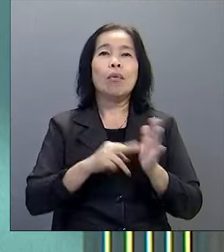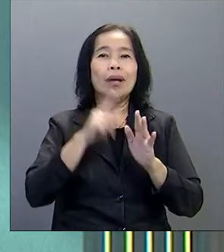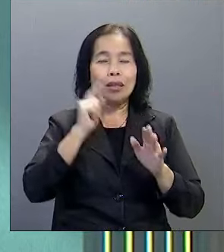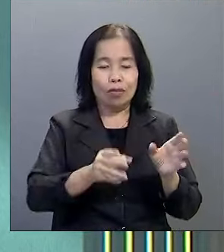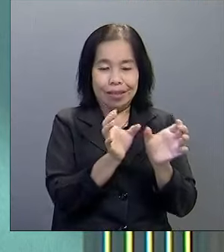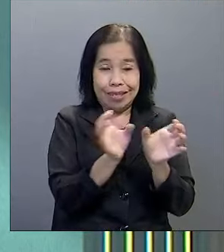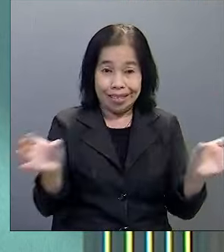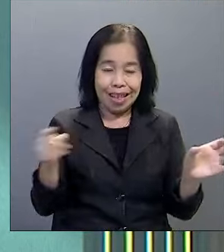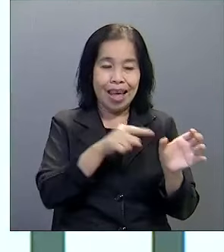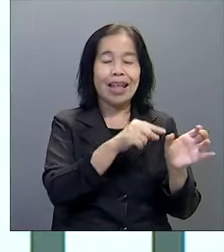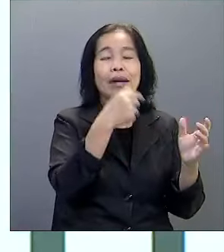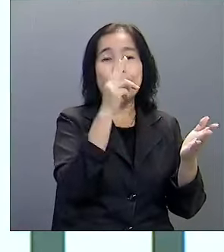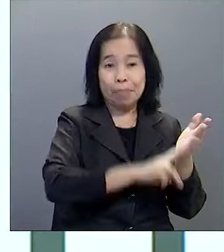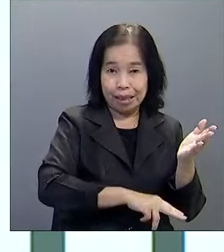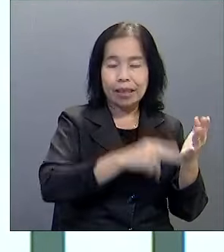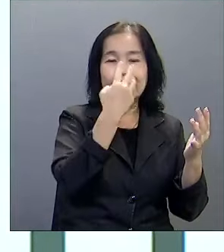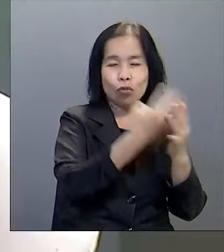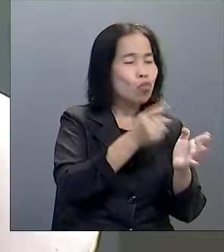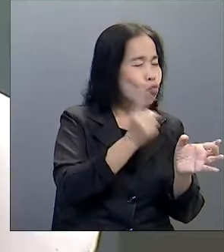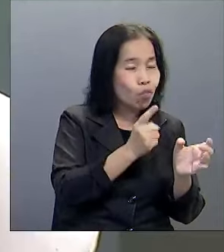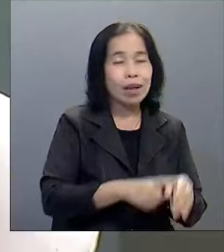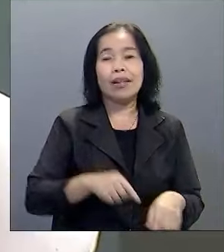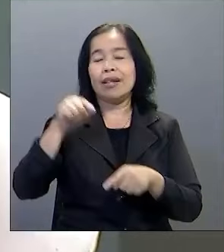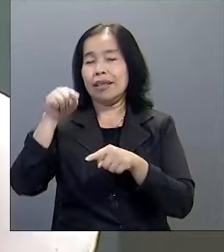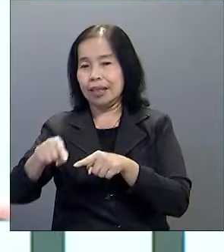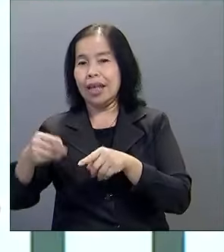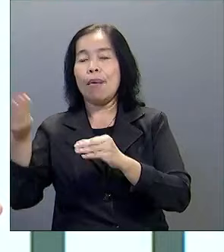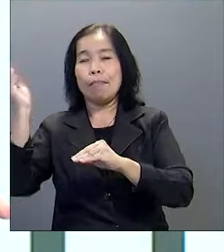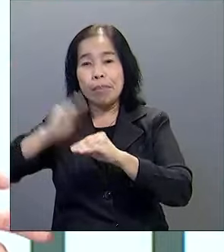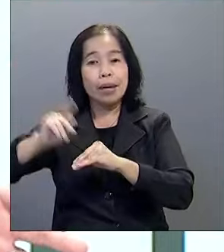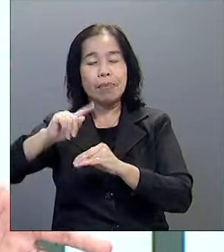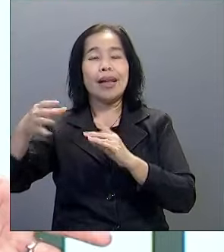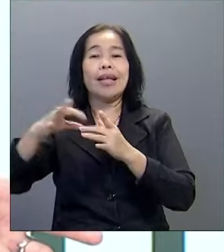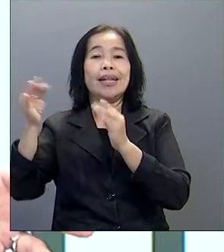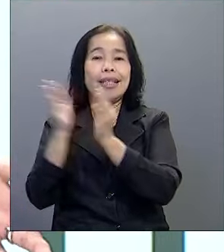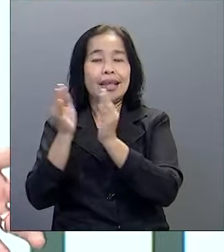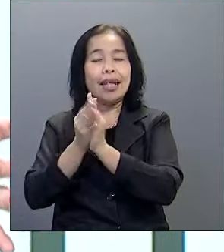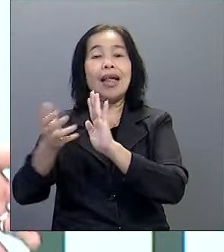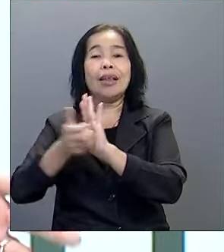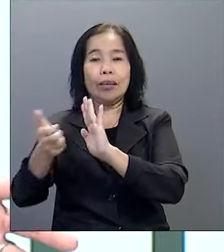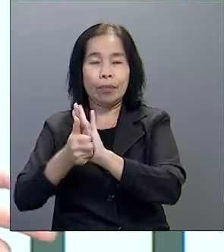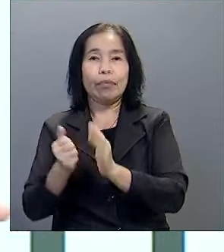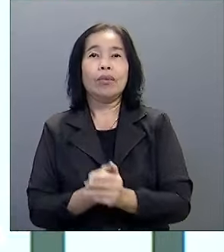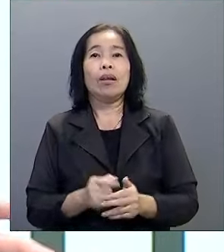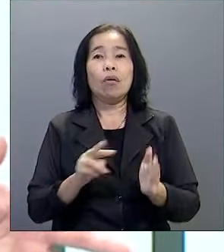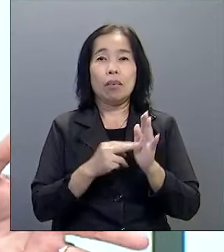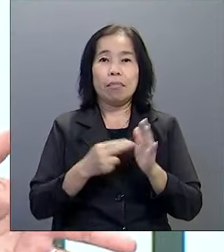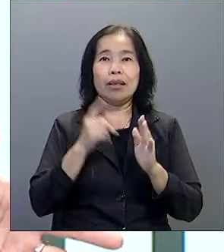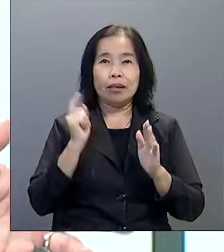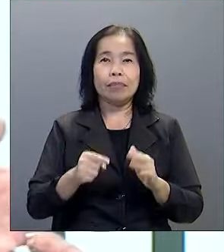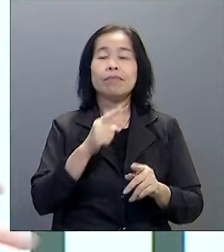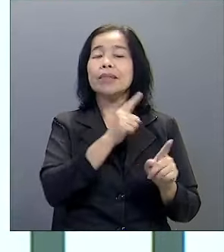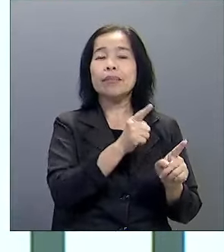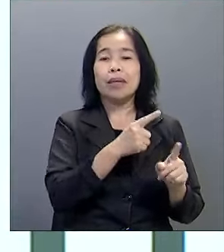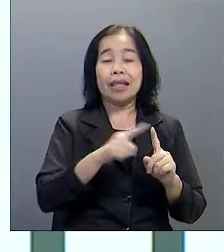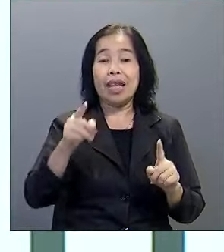ส่นก็ยมีความผิี่ทกอย่างมีเหเดิมคามผอะไรก็ตามที่ก่อน 9 มักราธที่ถึงนั้ที่ต้รับโทษก็ครับเหืเดิม